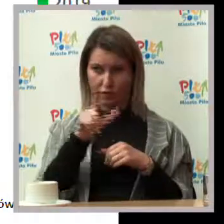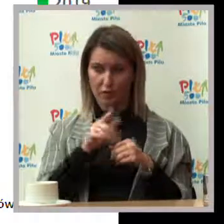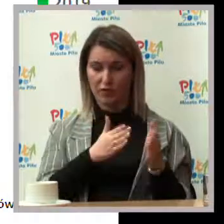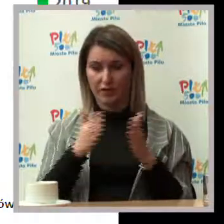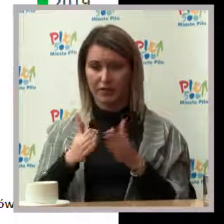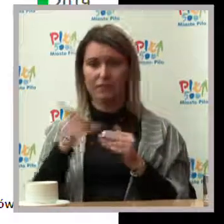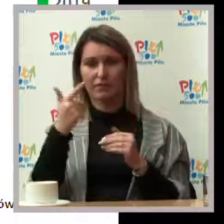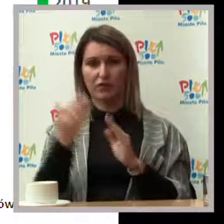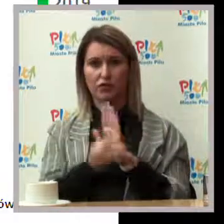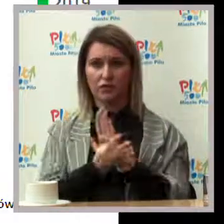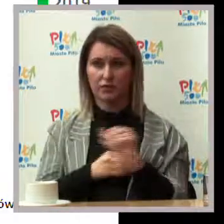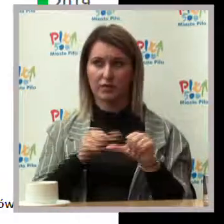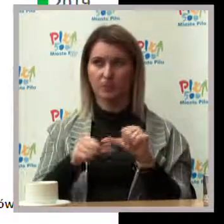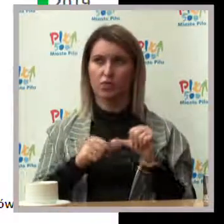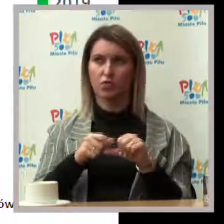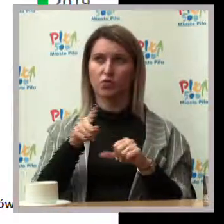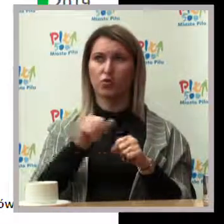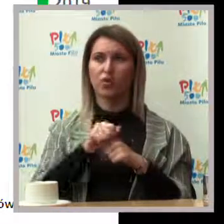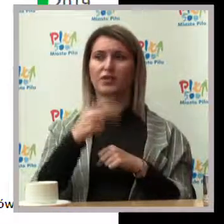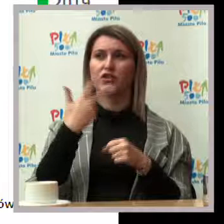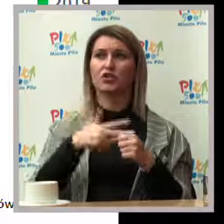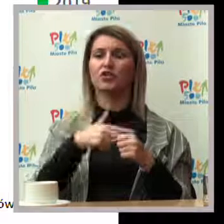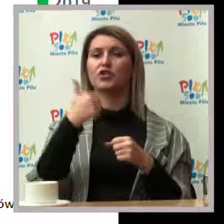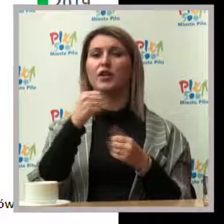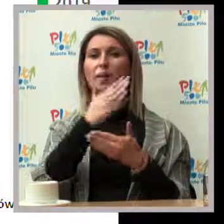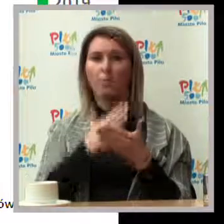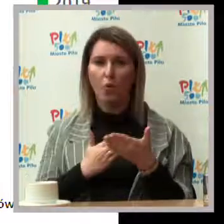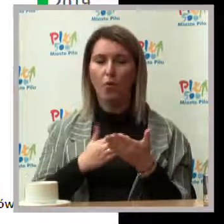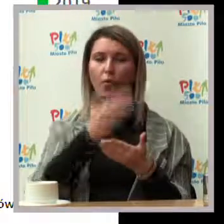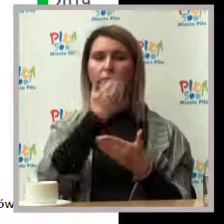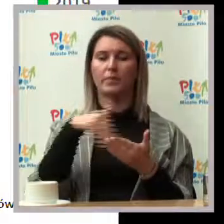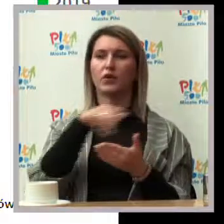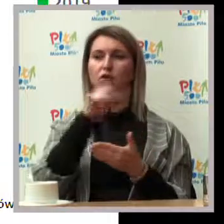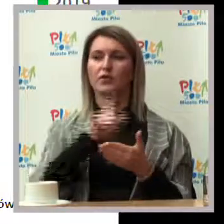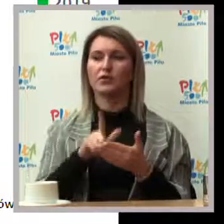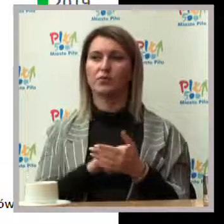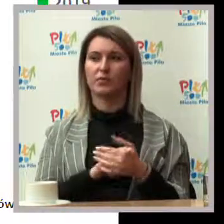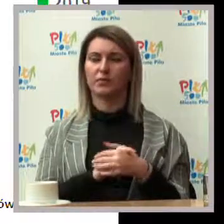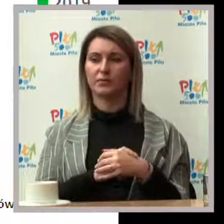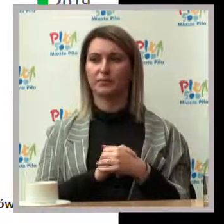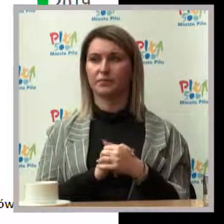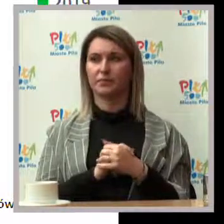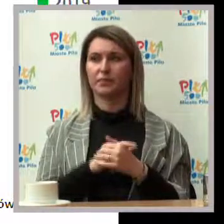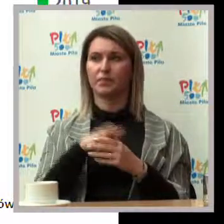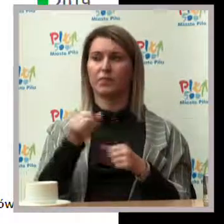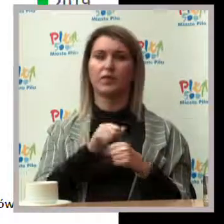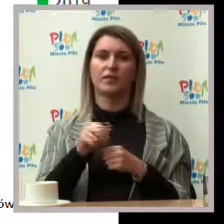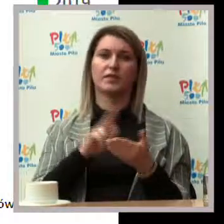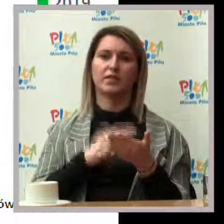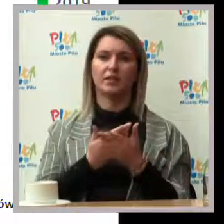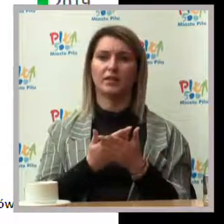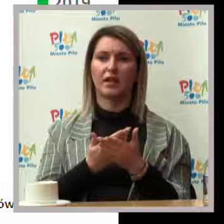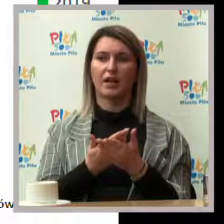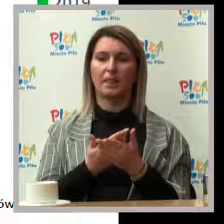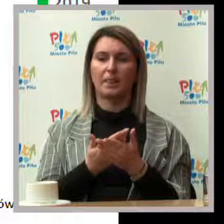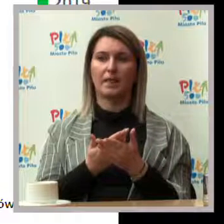roku 2019 to ponad 31,5 miliona złotych, to oczywiście w głównej mierze finansowanie placówek